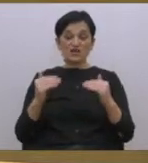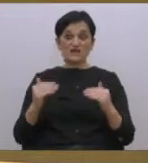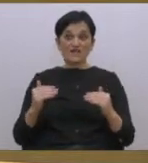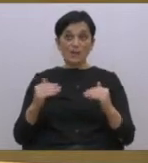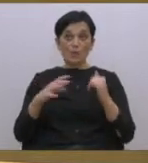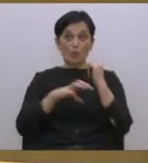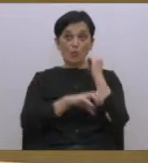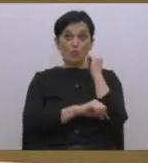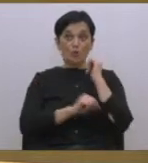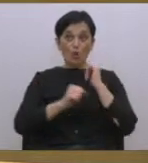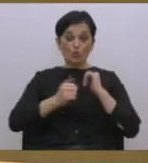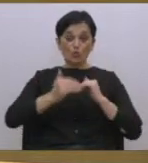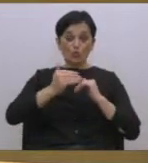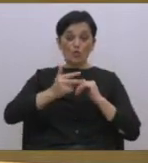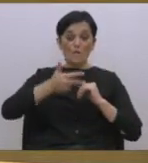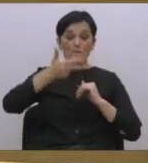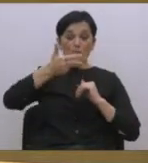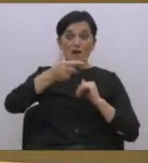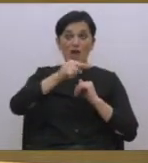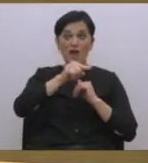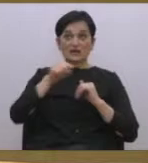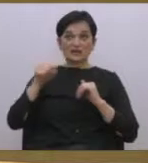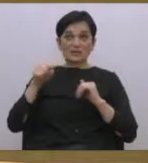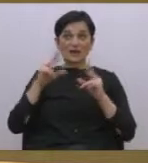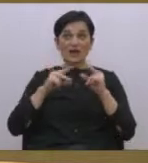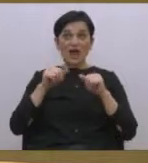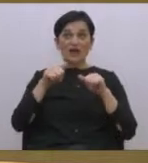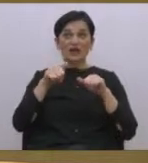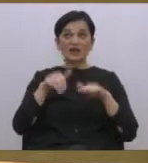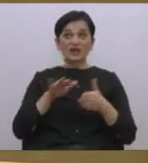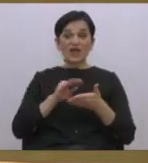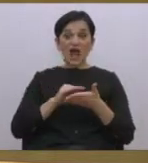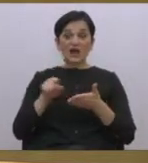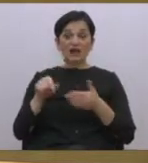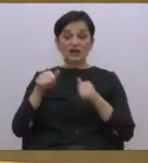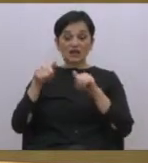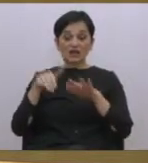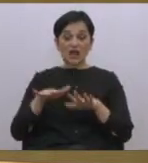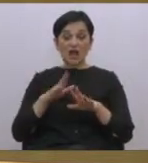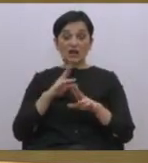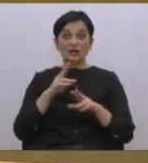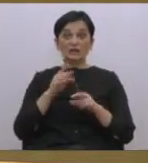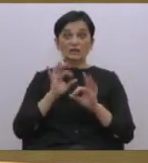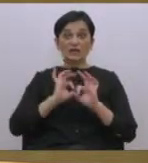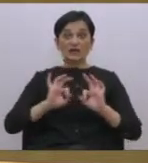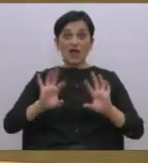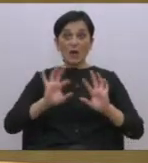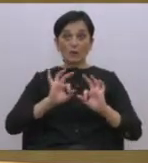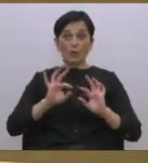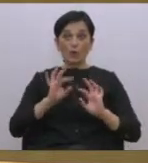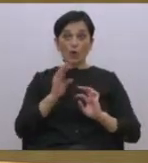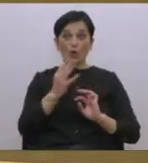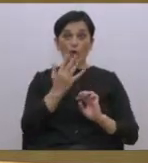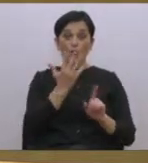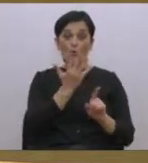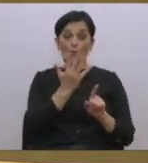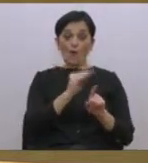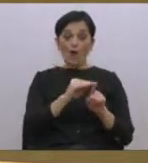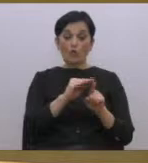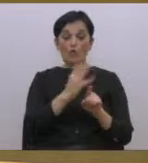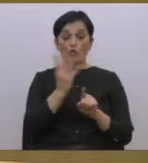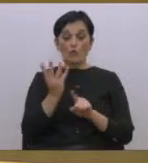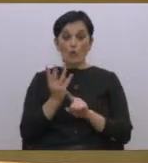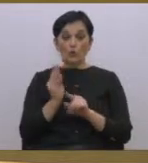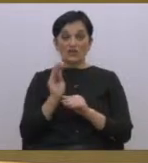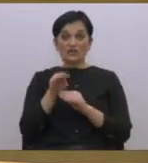dar mesame striconie, s-a descatualis din ebuli ase tiram, ganci nebis gamot scade bidan. Meotre am is mehutei țara, da meotre roda pixil de zda, da